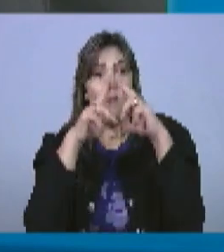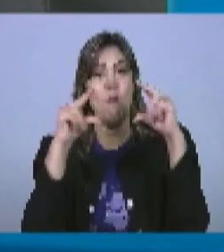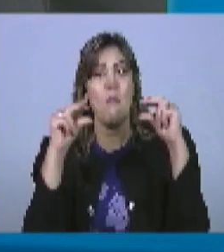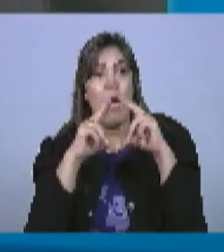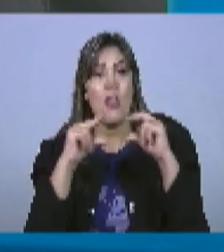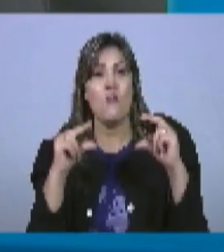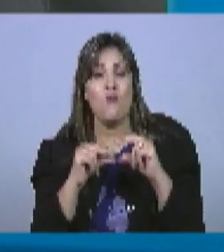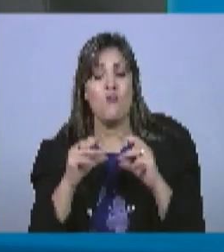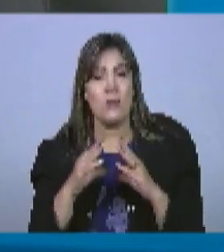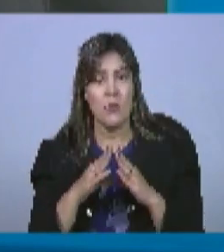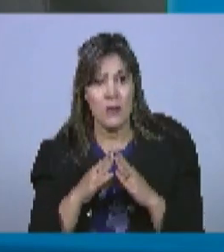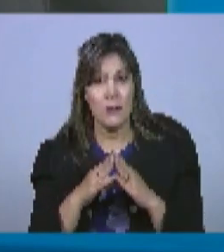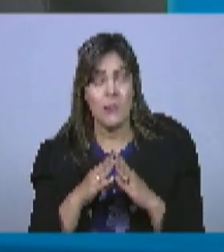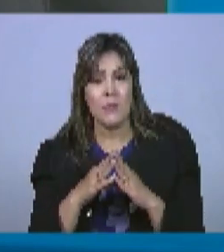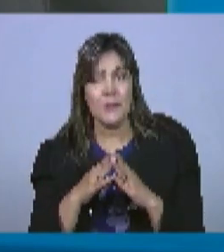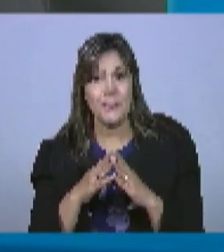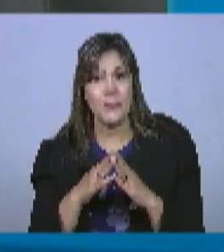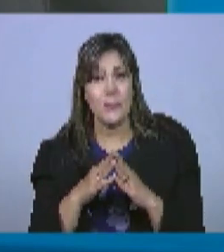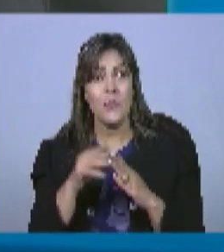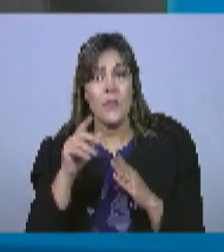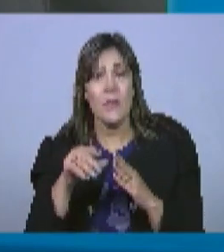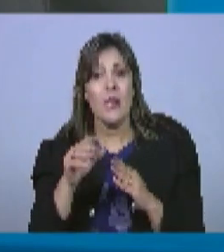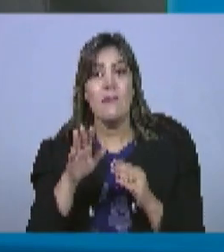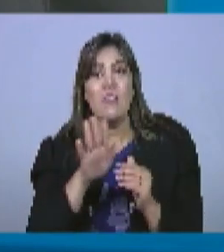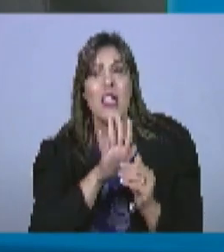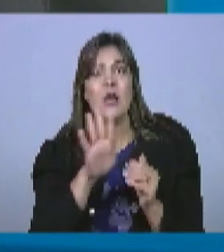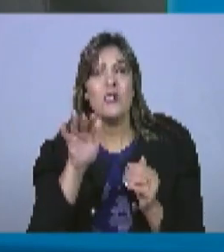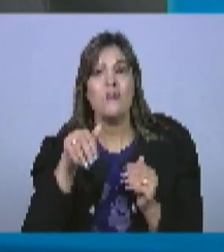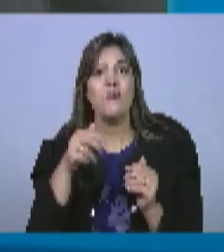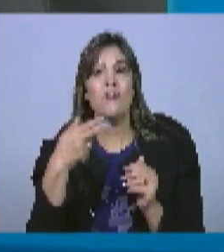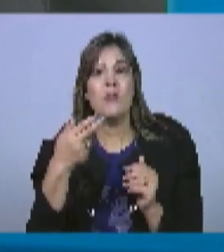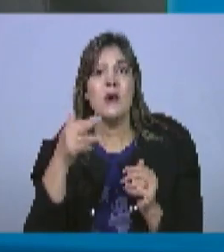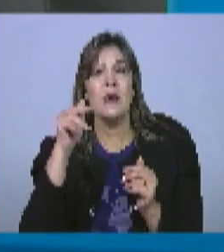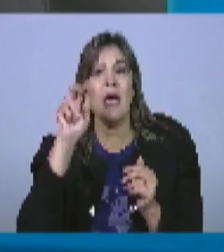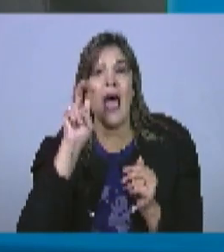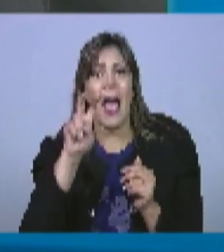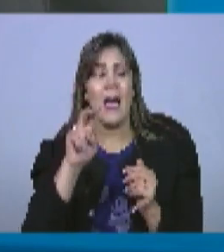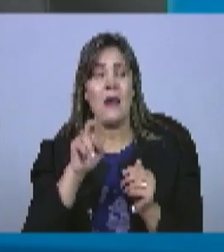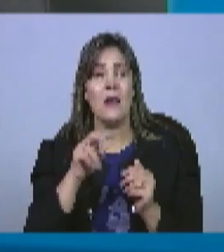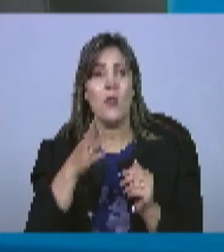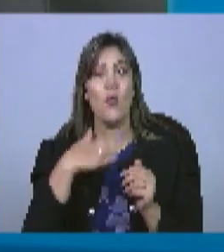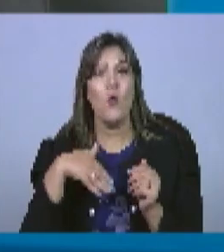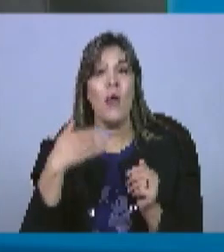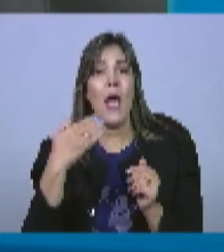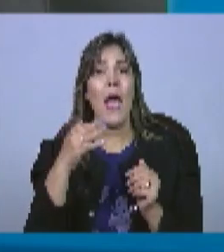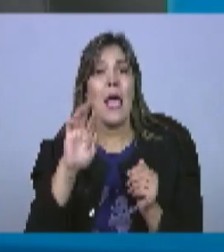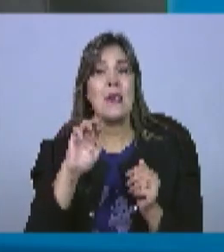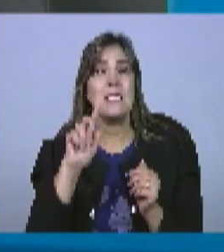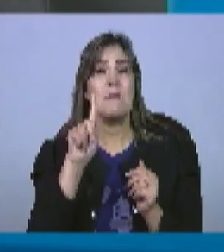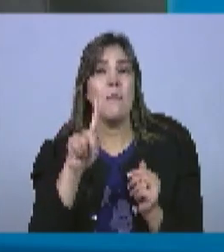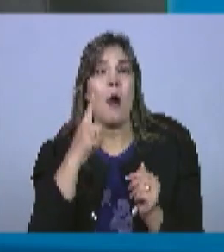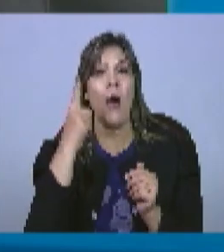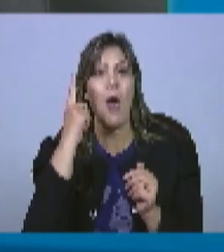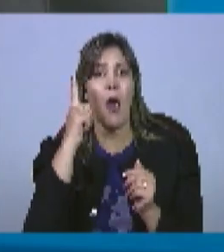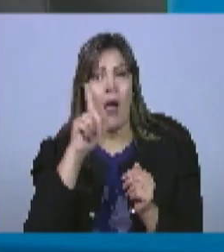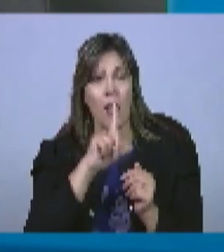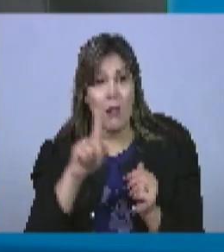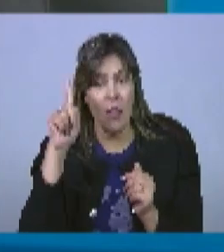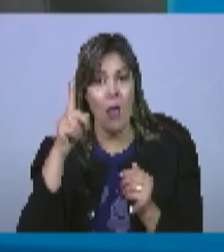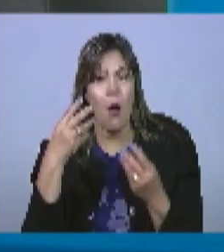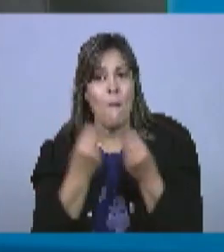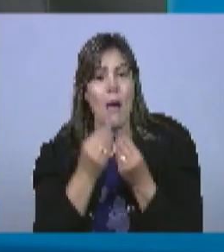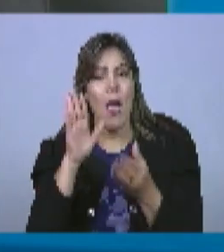ودي ضاحيه شيعيه وتقع بالكامل تحت سيطره حزب الله